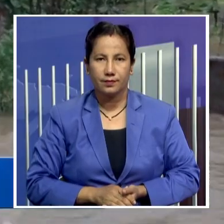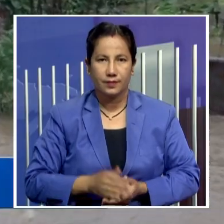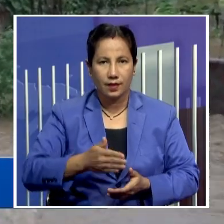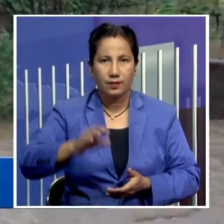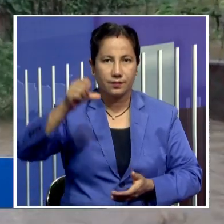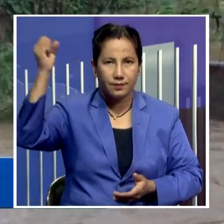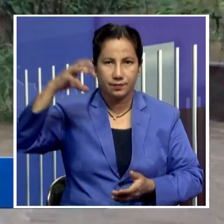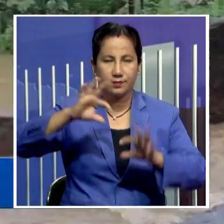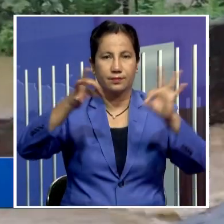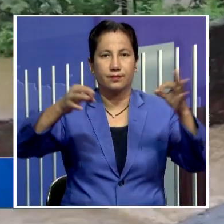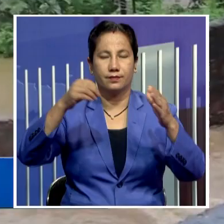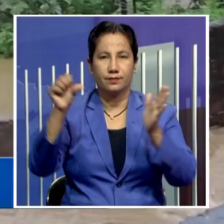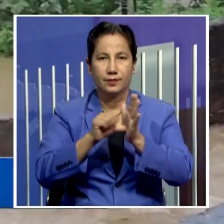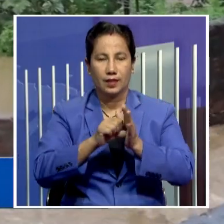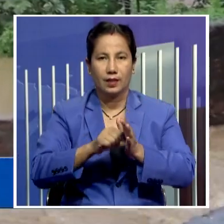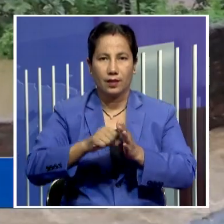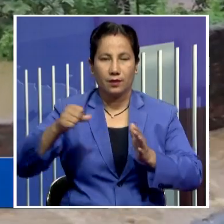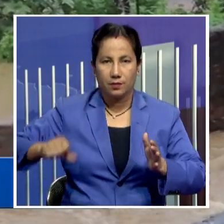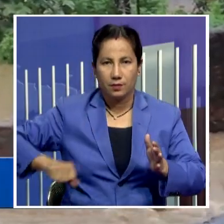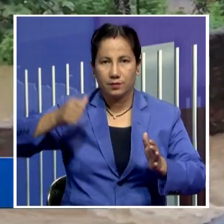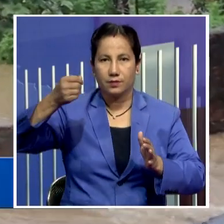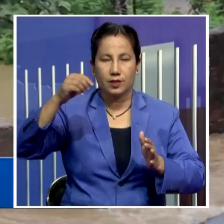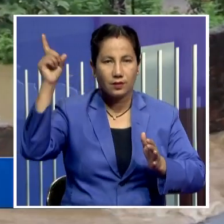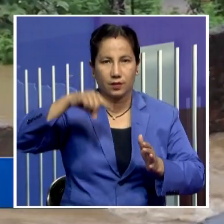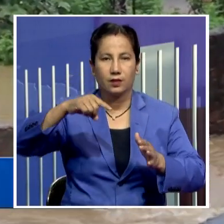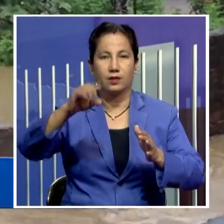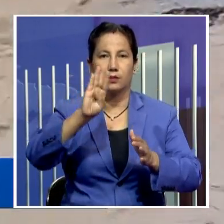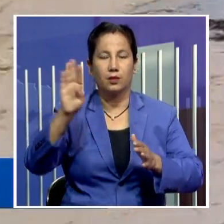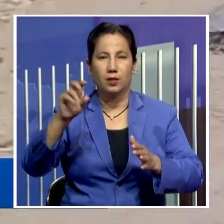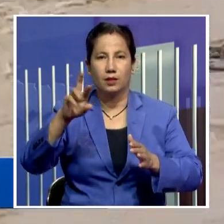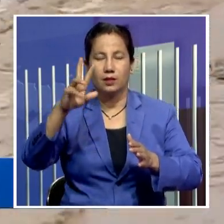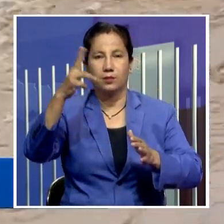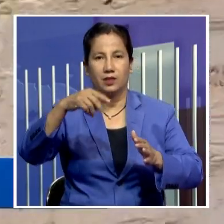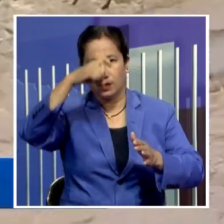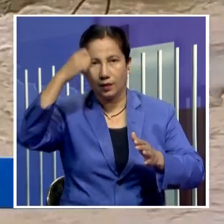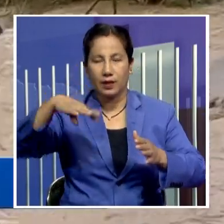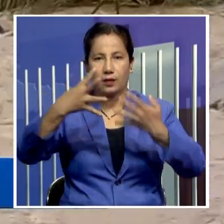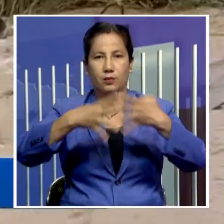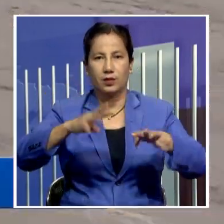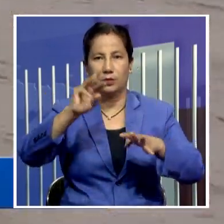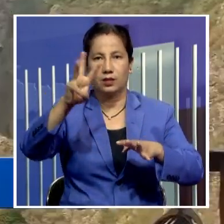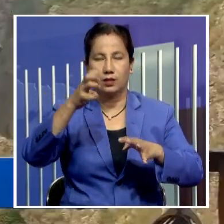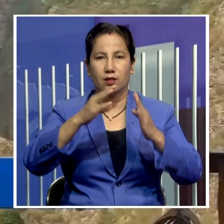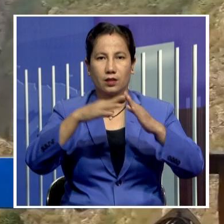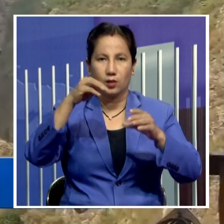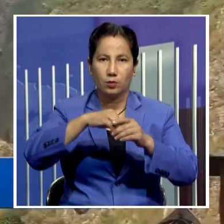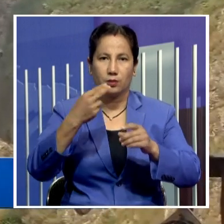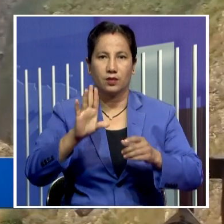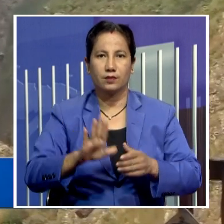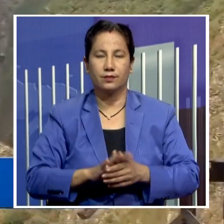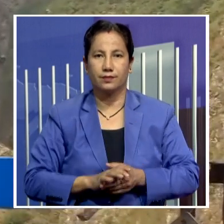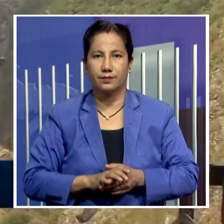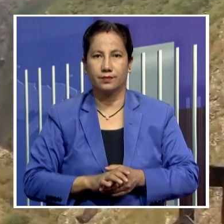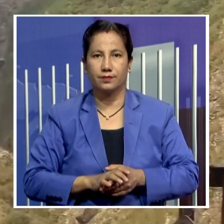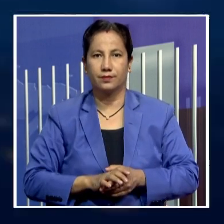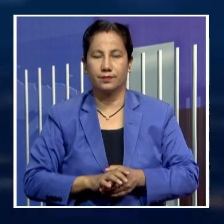लगातारको वर्षाले विभिन्न जिल्लामा जनधनको क्षति। बबई र राप्ती नदीको बाढीले बाँके र बर्दियामा करिब 300 घर डुबानमा।